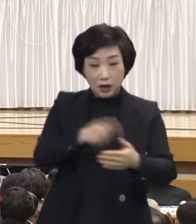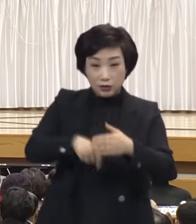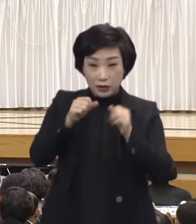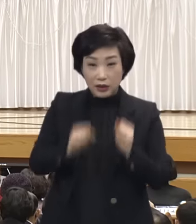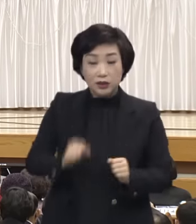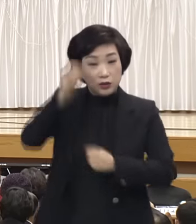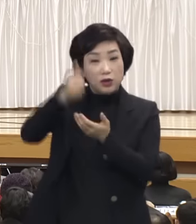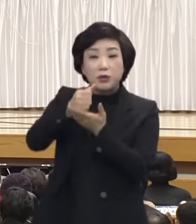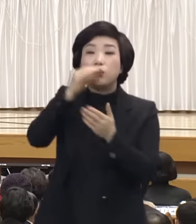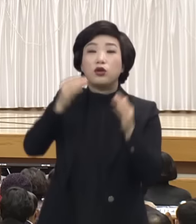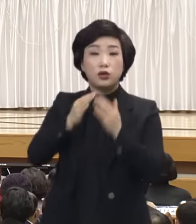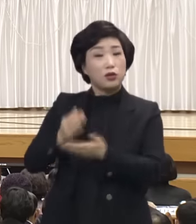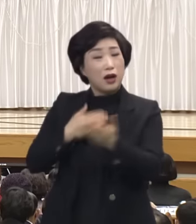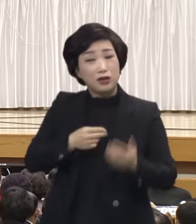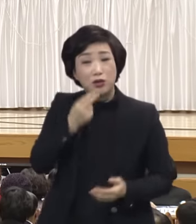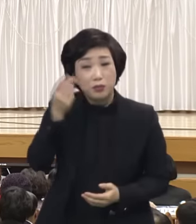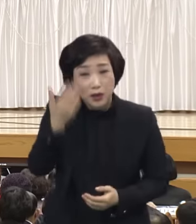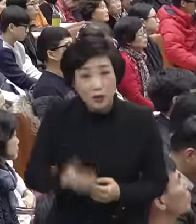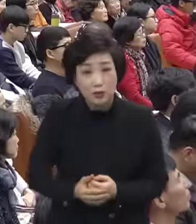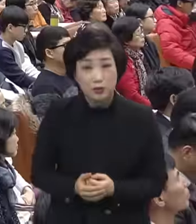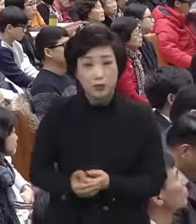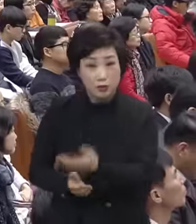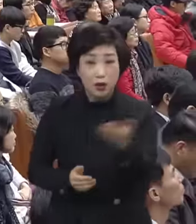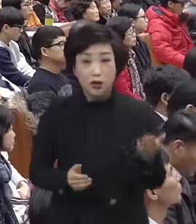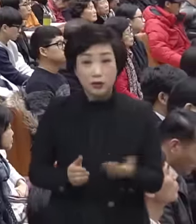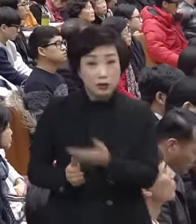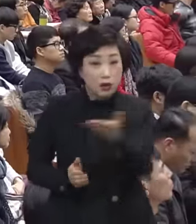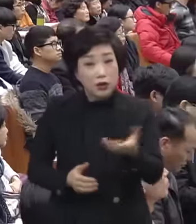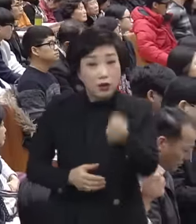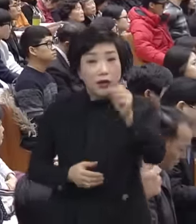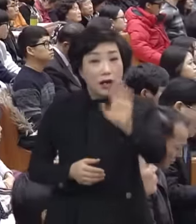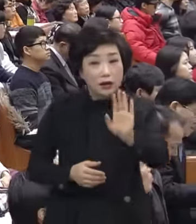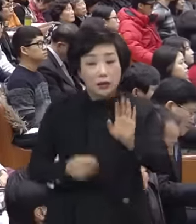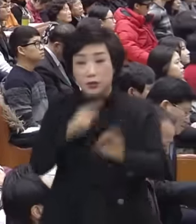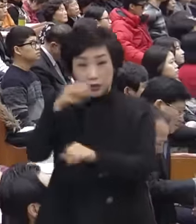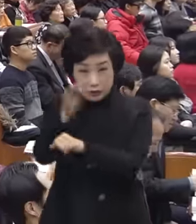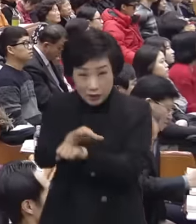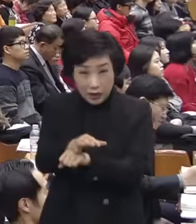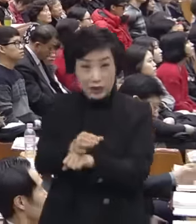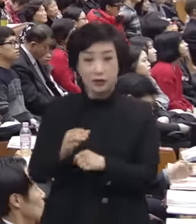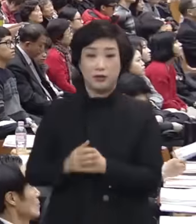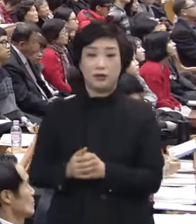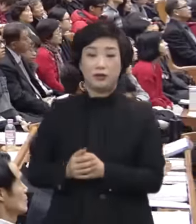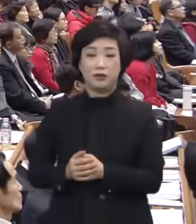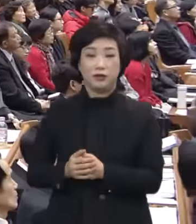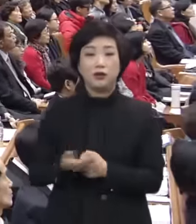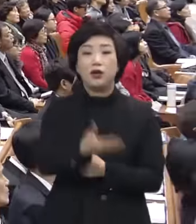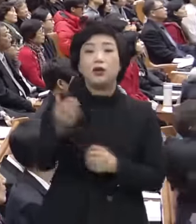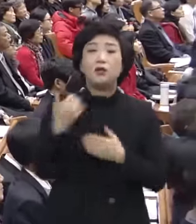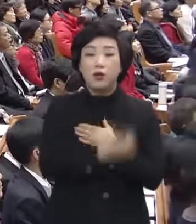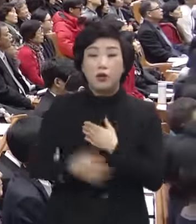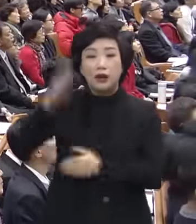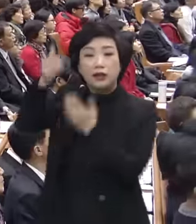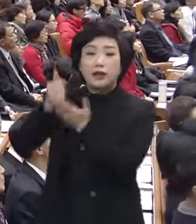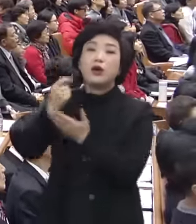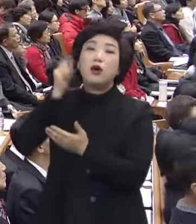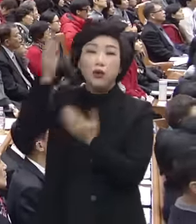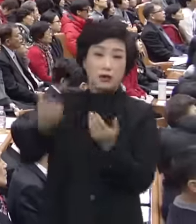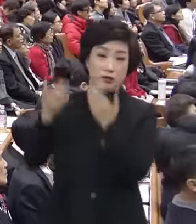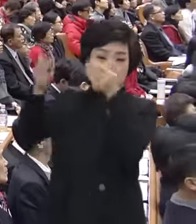계신 성령의 전인 줄을 알지 못하느냐. 너희는 너희의 것이 아니라 값으로 산 것이 되었으니 그런즉 너희 몸으로 하나님께